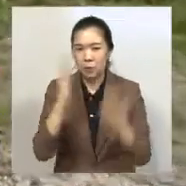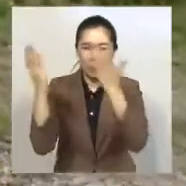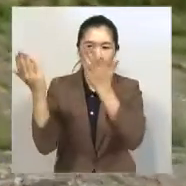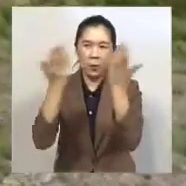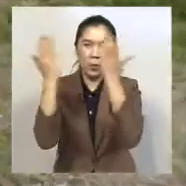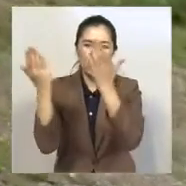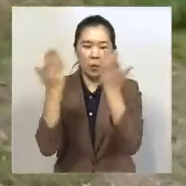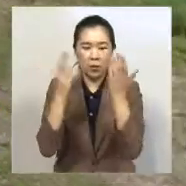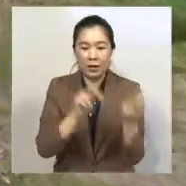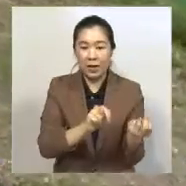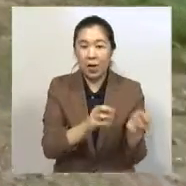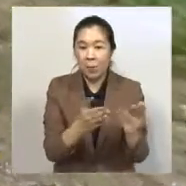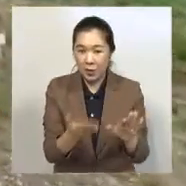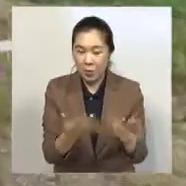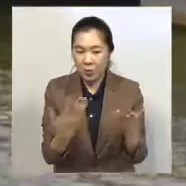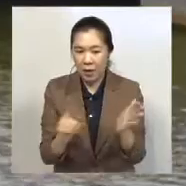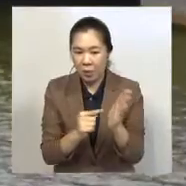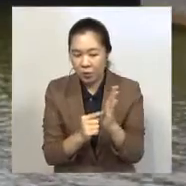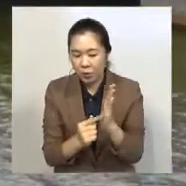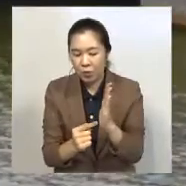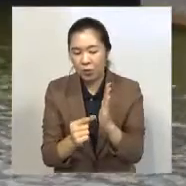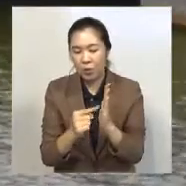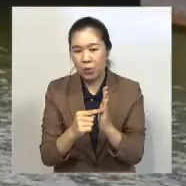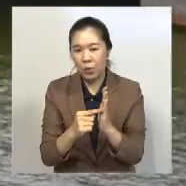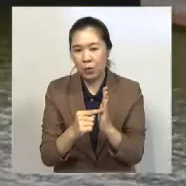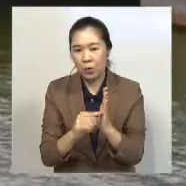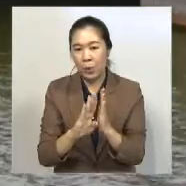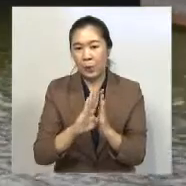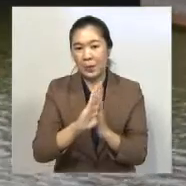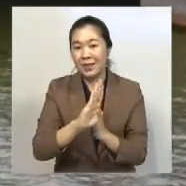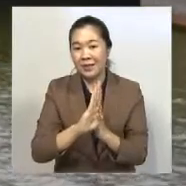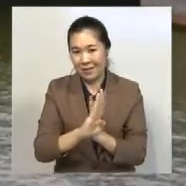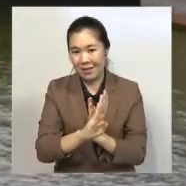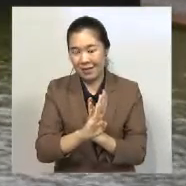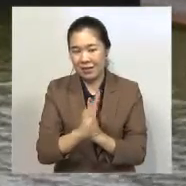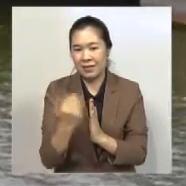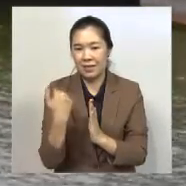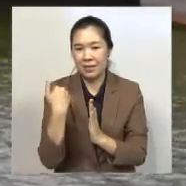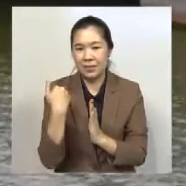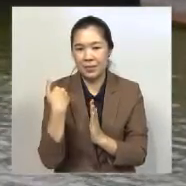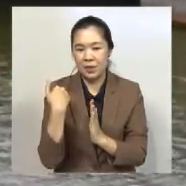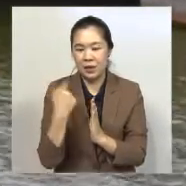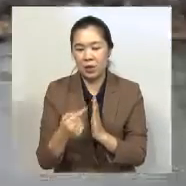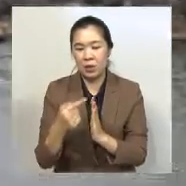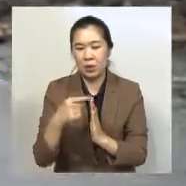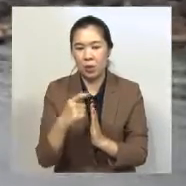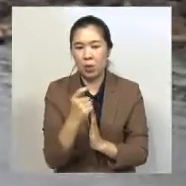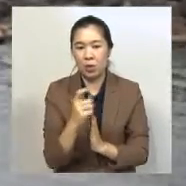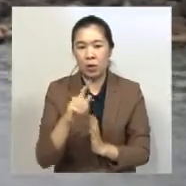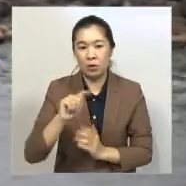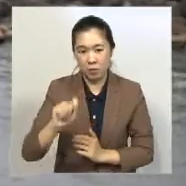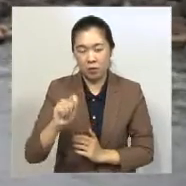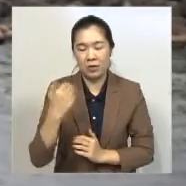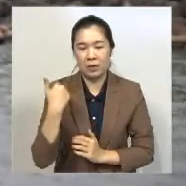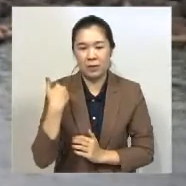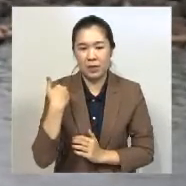างบนนครพนมแล้วมันแฉลบขึ้นไปที่บึงกาฬนะครับแล้วก็ขึ้นไปทางอุตรดิตถ์อะไรเลยเนี่ย